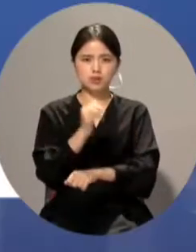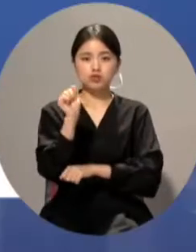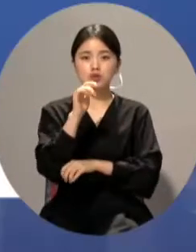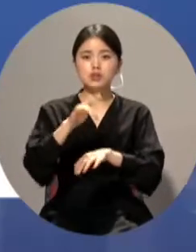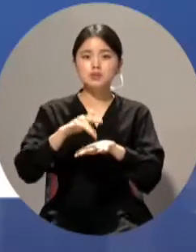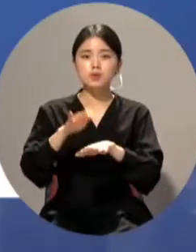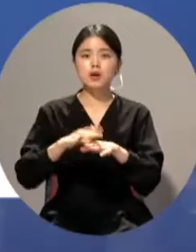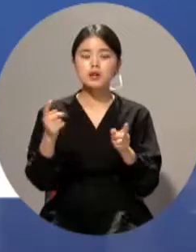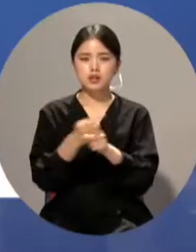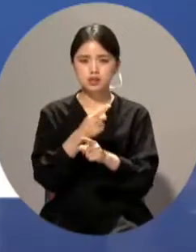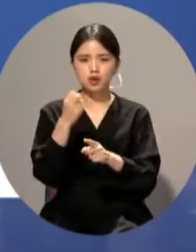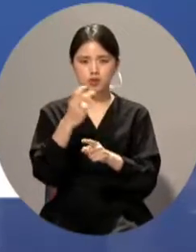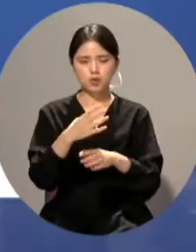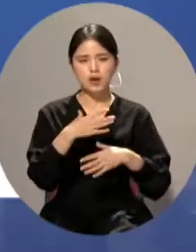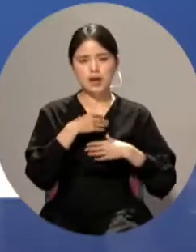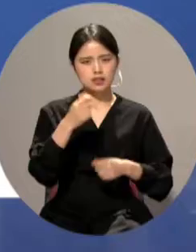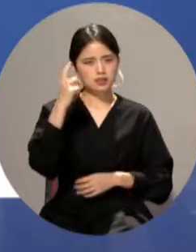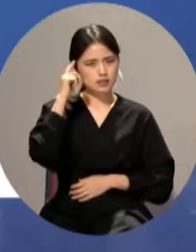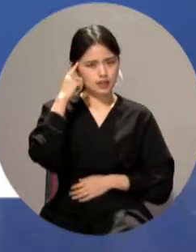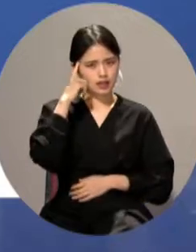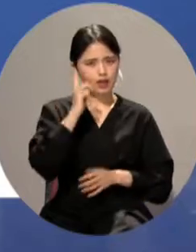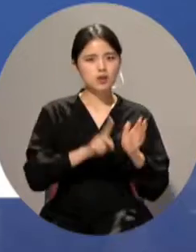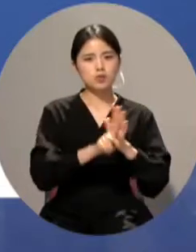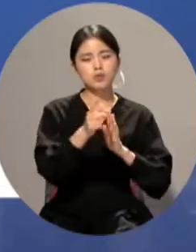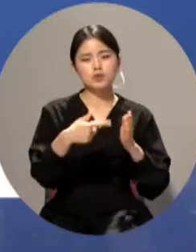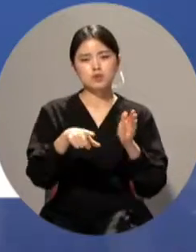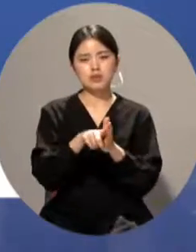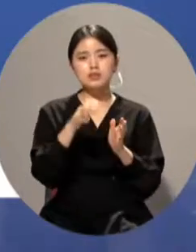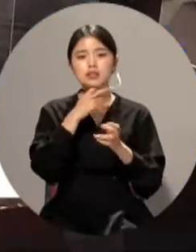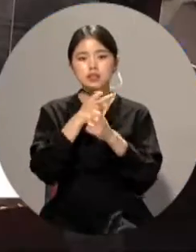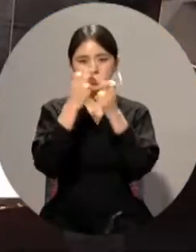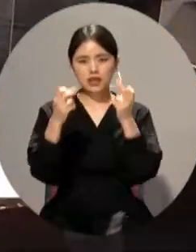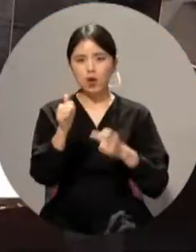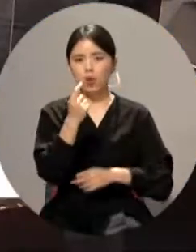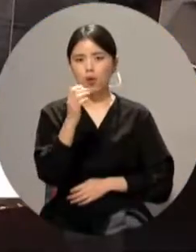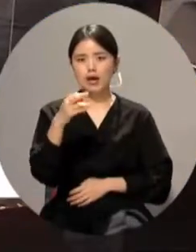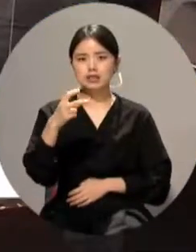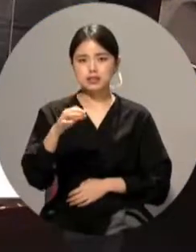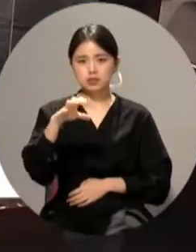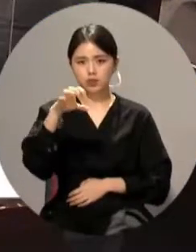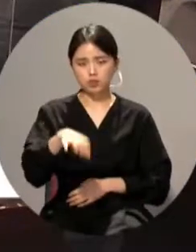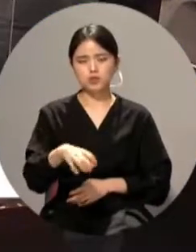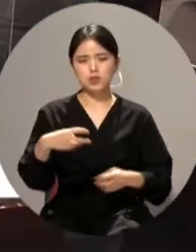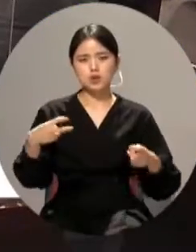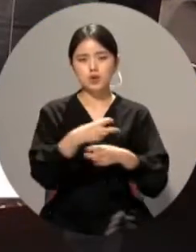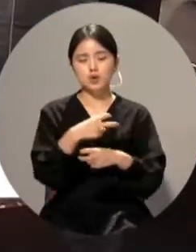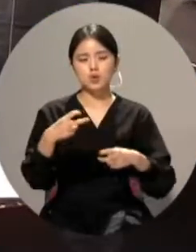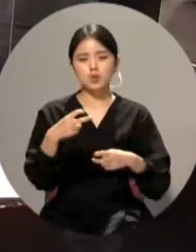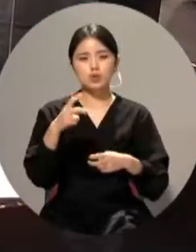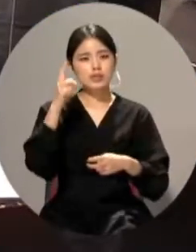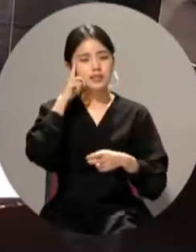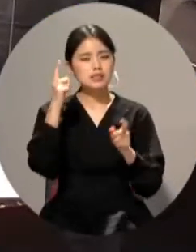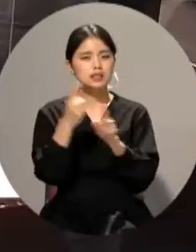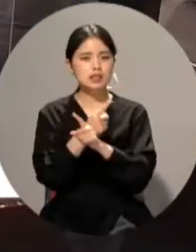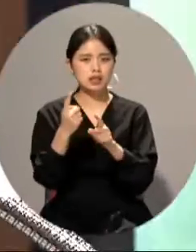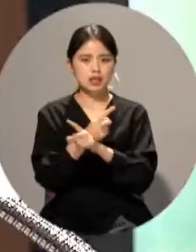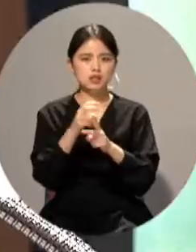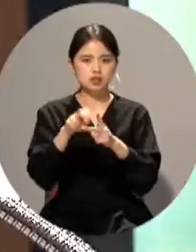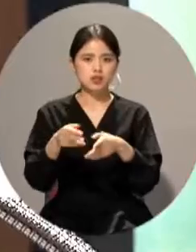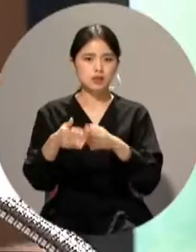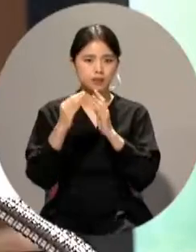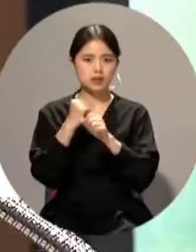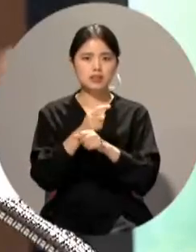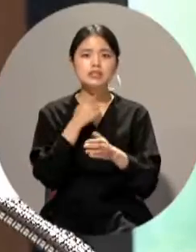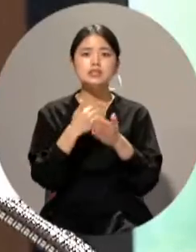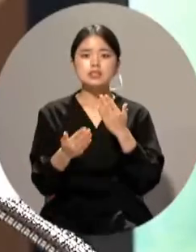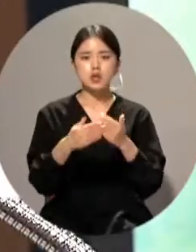습관 개선과 안전의식을 높이기 위해 익산 황등면 이번에 교통 인식개선 교육 등을 진행할 수 있는 교통안전